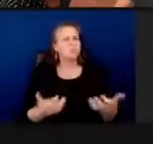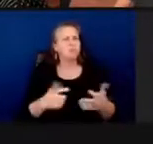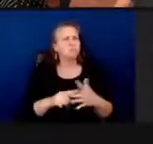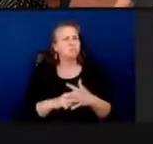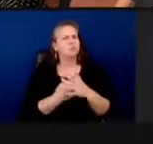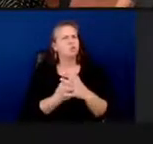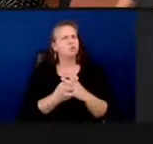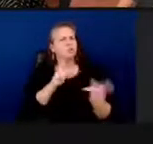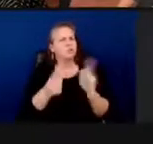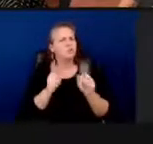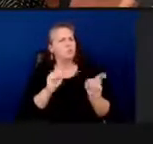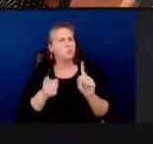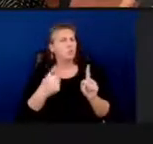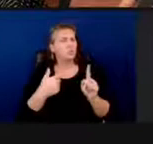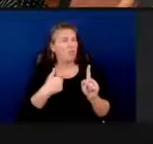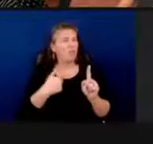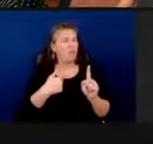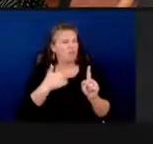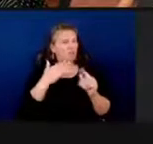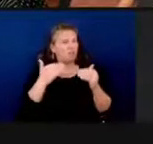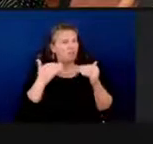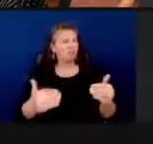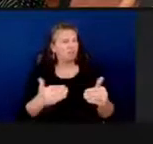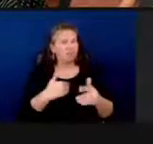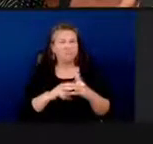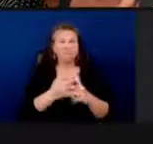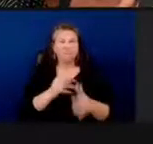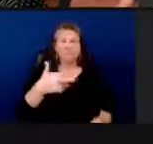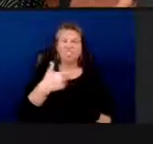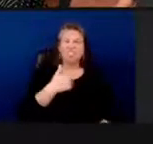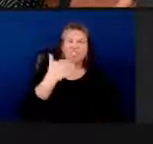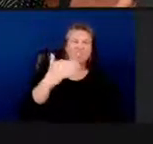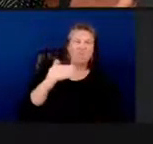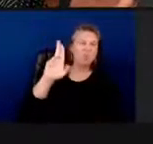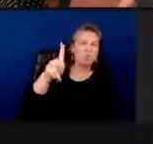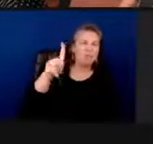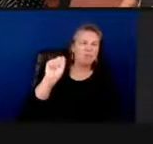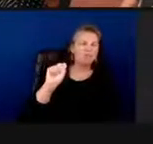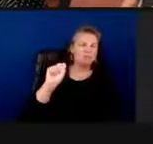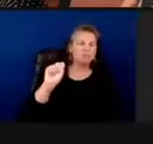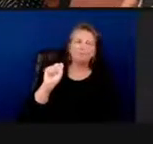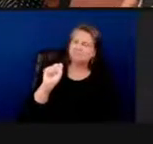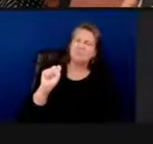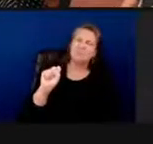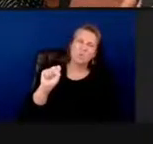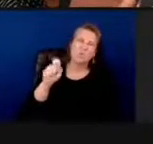Nitaanza mdahalo kwa kusema kwamba ningependa kuanza kwa